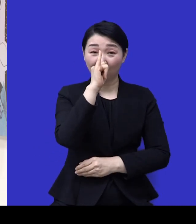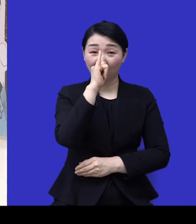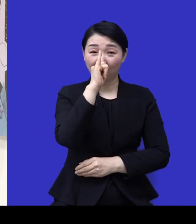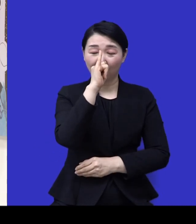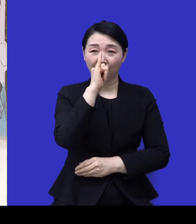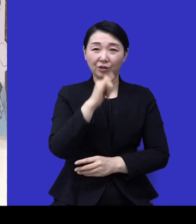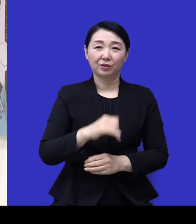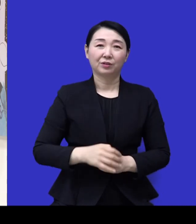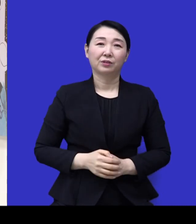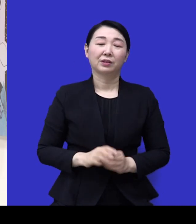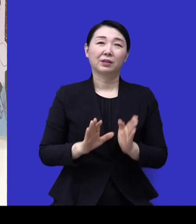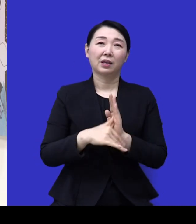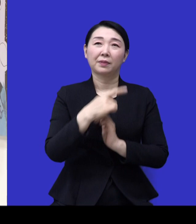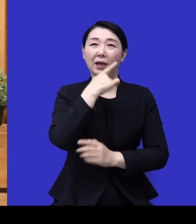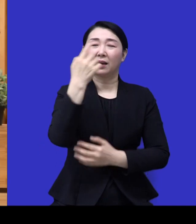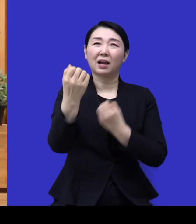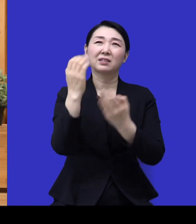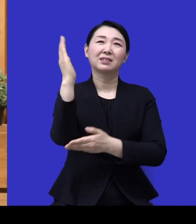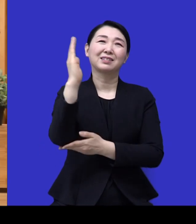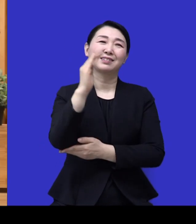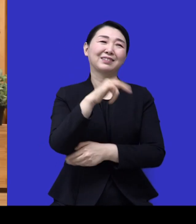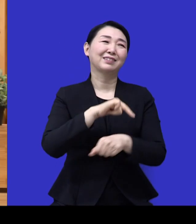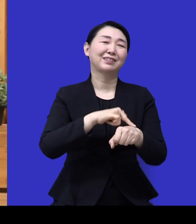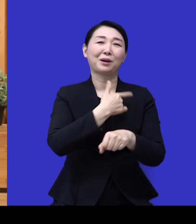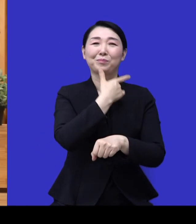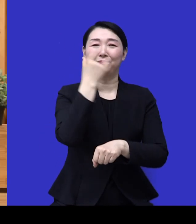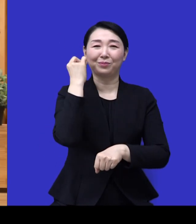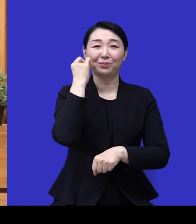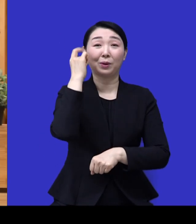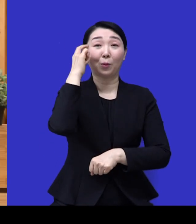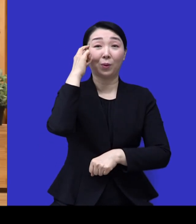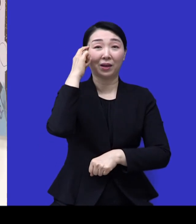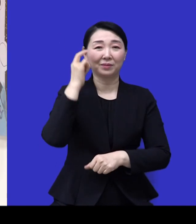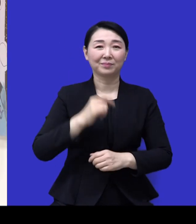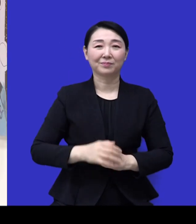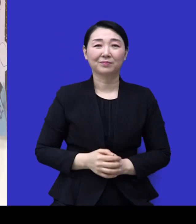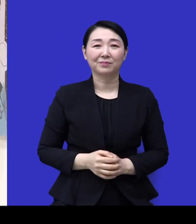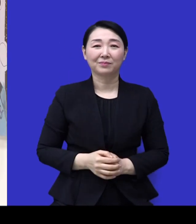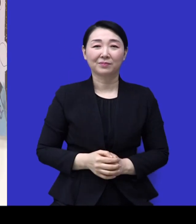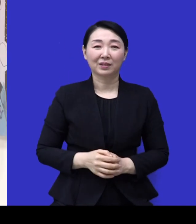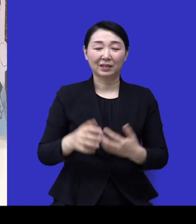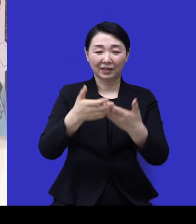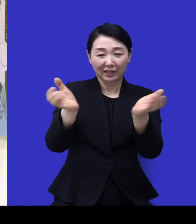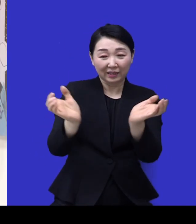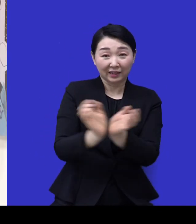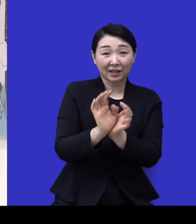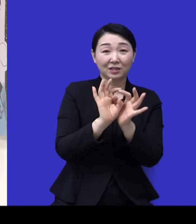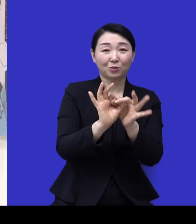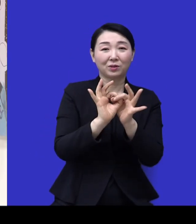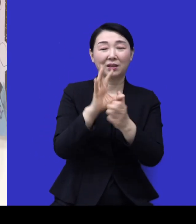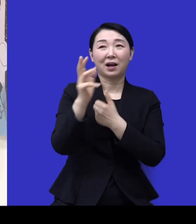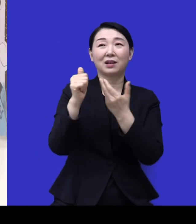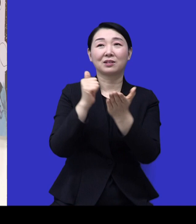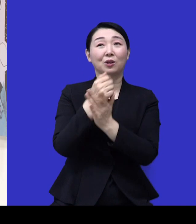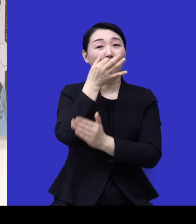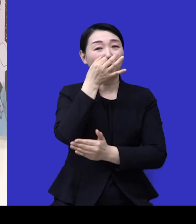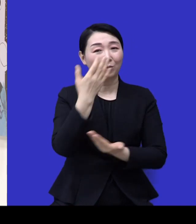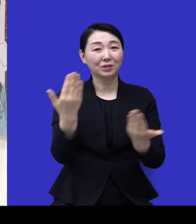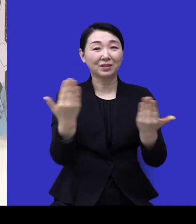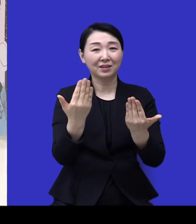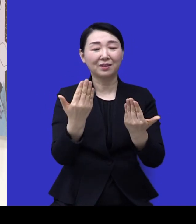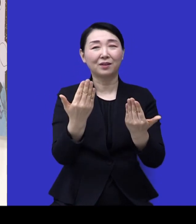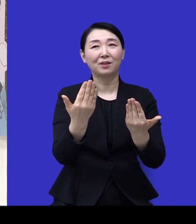제 간증을 할 시간이 없어요. 그러니까 왜냐하면 이 단체를 통해서 하나님께서 보여주신